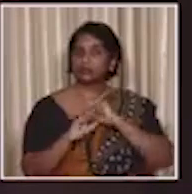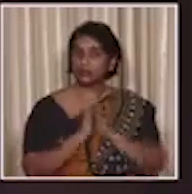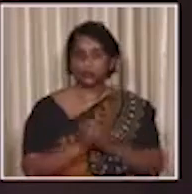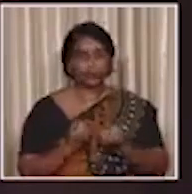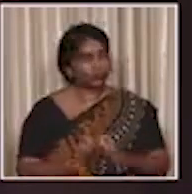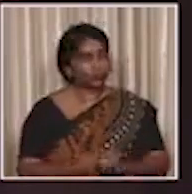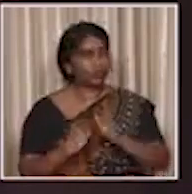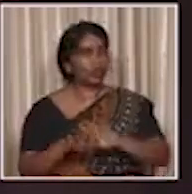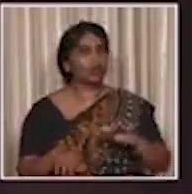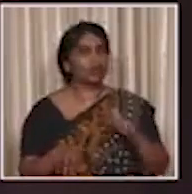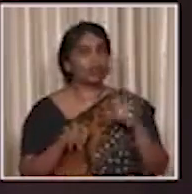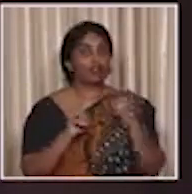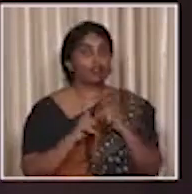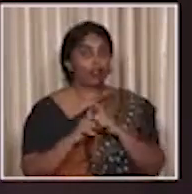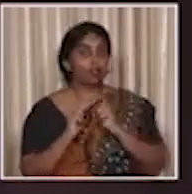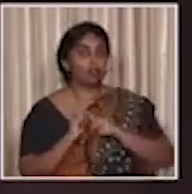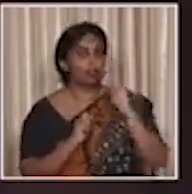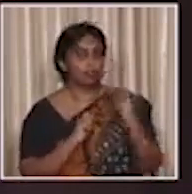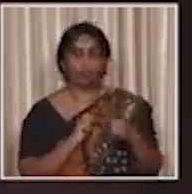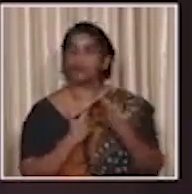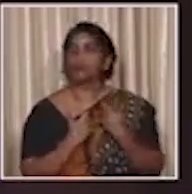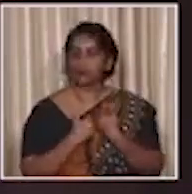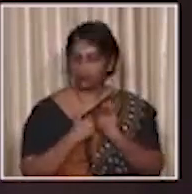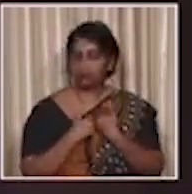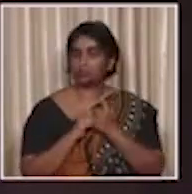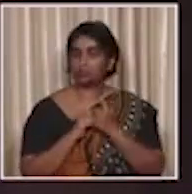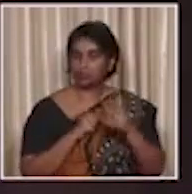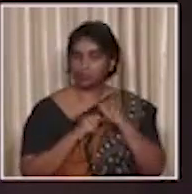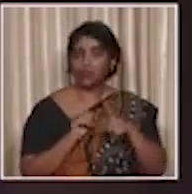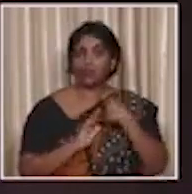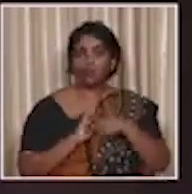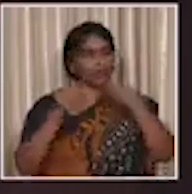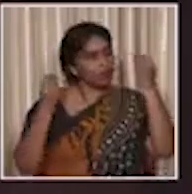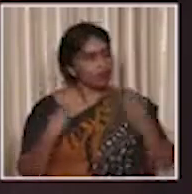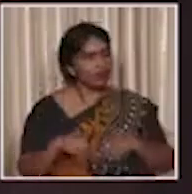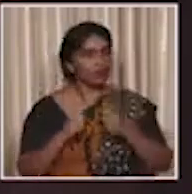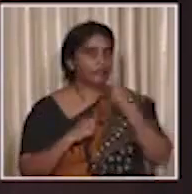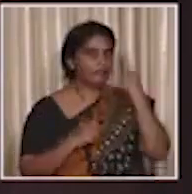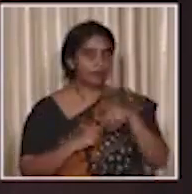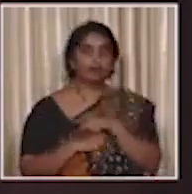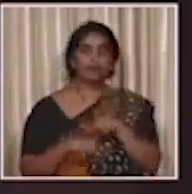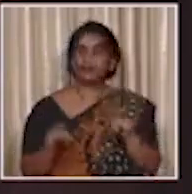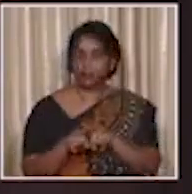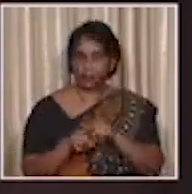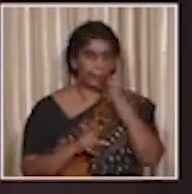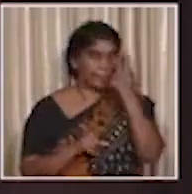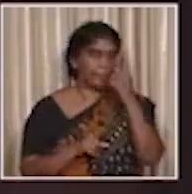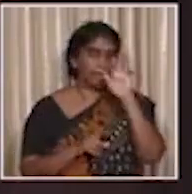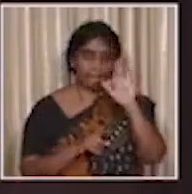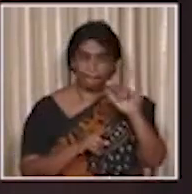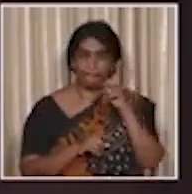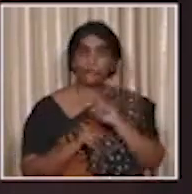උපදින දරුවටත් ඩොලර් වලින් ණය ගෙවන තත්වයකට පත් කරලා රට බංකොලොත් කිරීම නිසා ඒ නිසා 2009